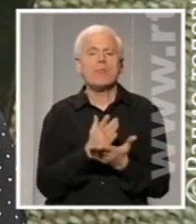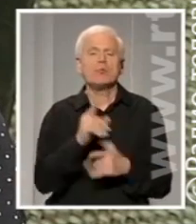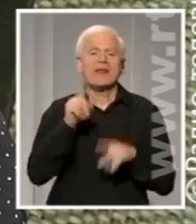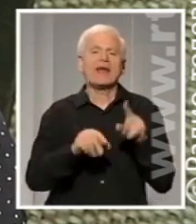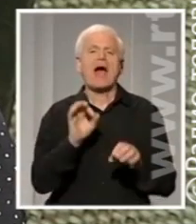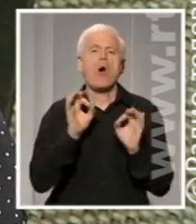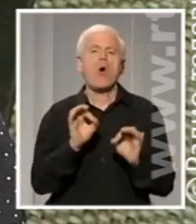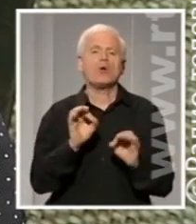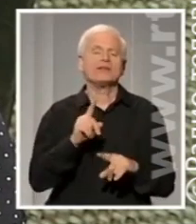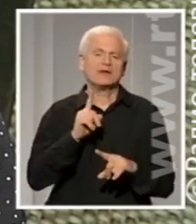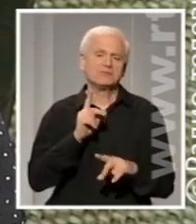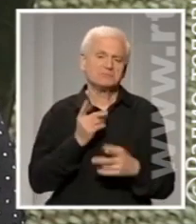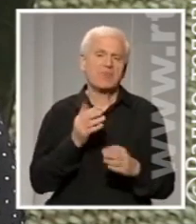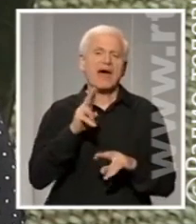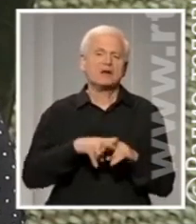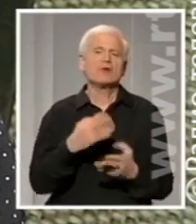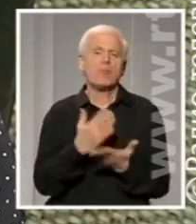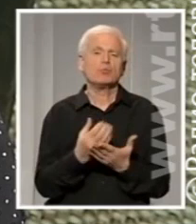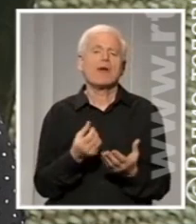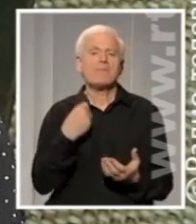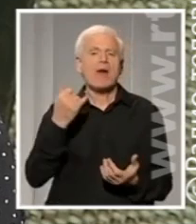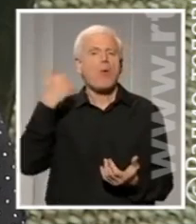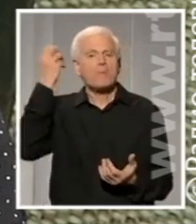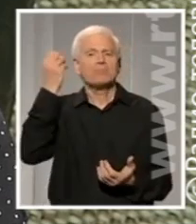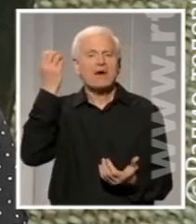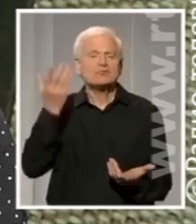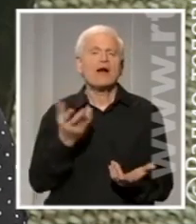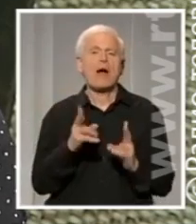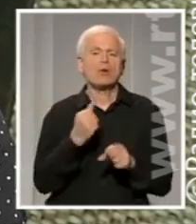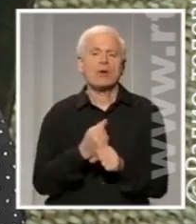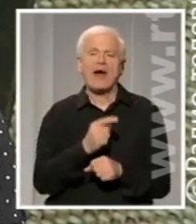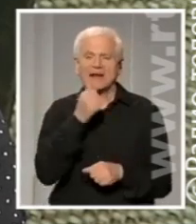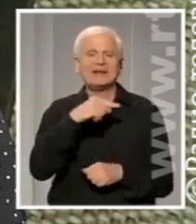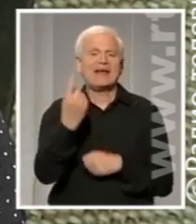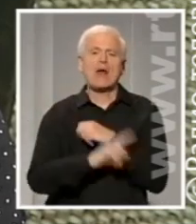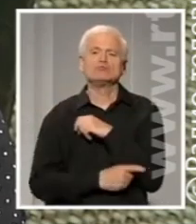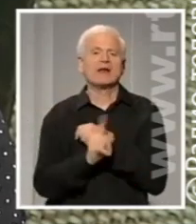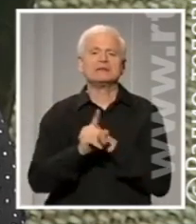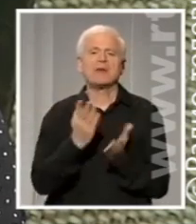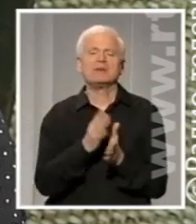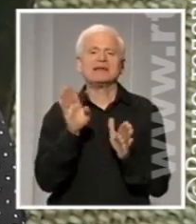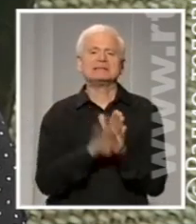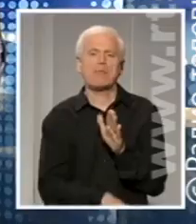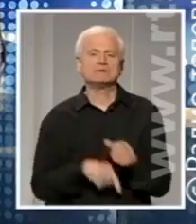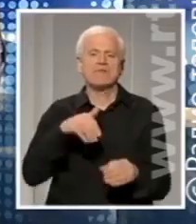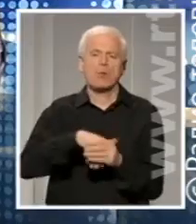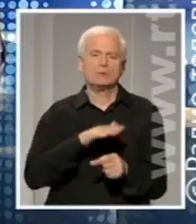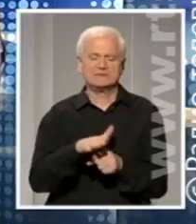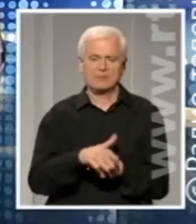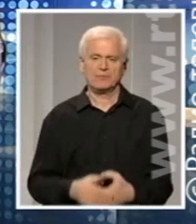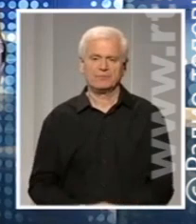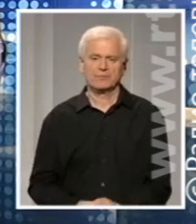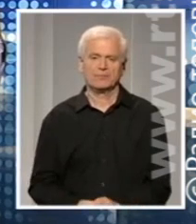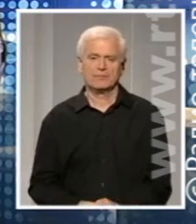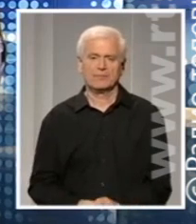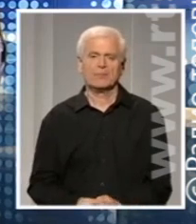određena rešenja, da malo budu kreativni, maštoviti kako to da urade, ali nijedan učenik u sistemu ne smije biti zapostavljen. Tako je, nastavnici će